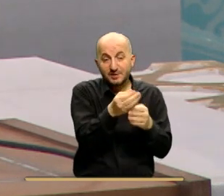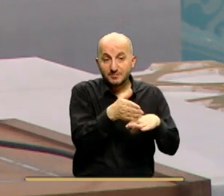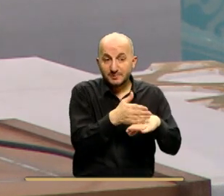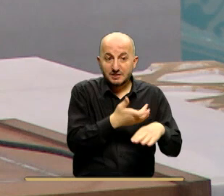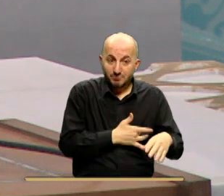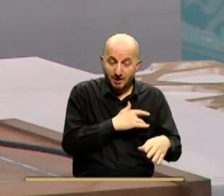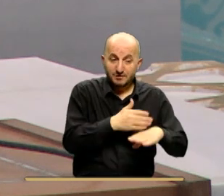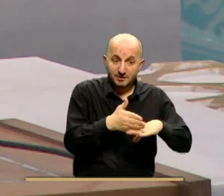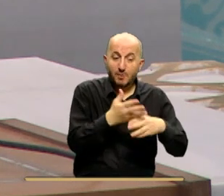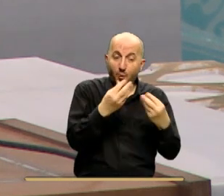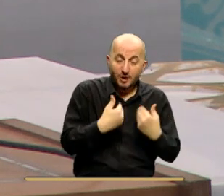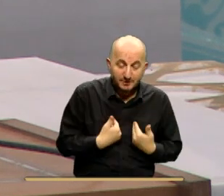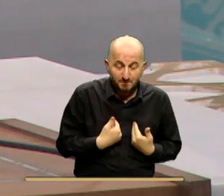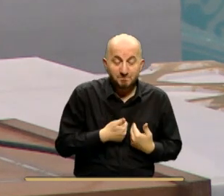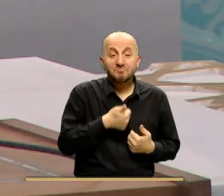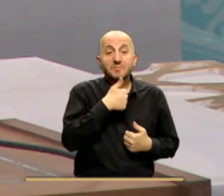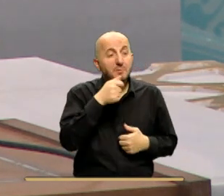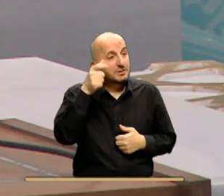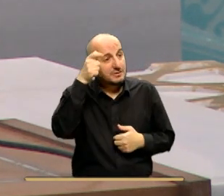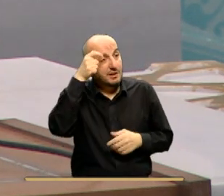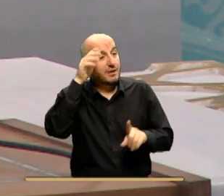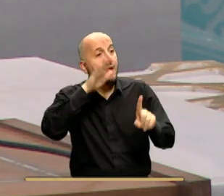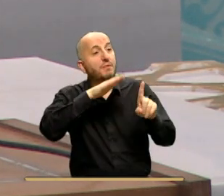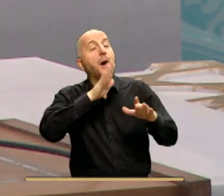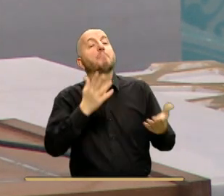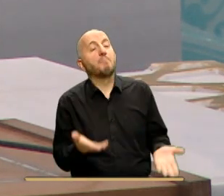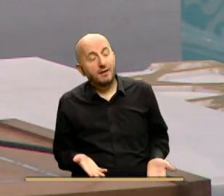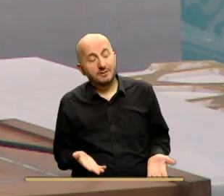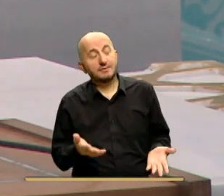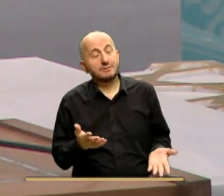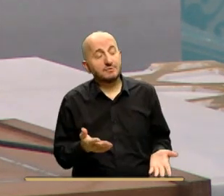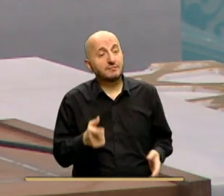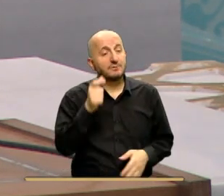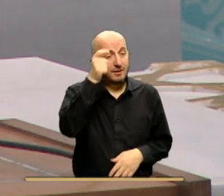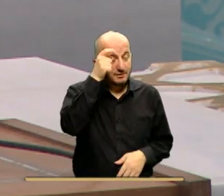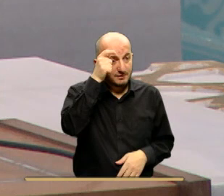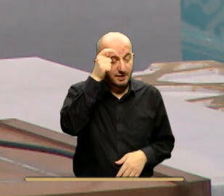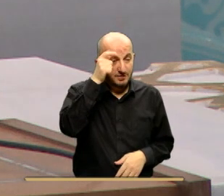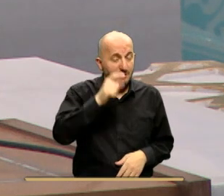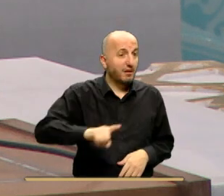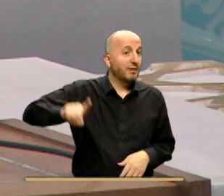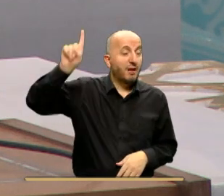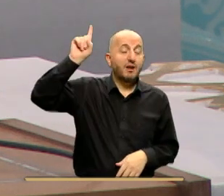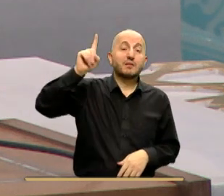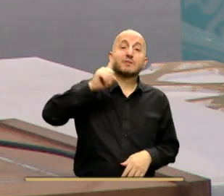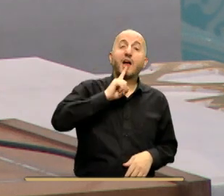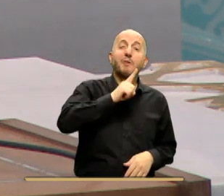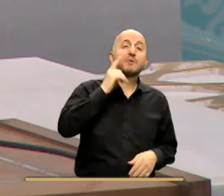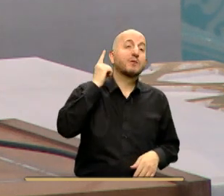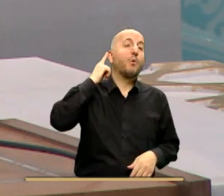olayım. Babacığım, şeytana kulluk etme. Çünkü şeytan Rahman'ın buyruğuna